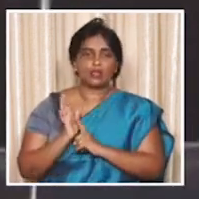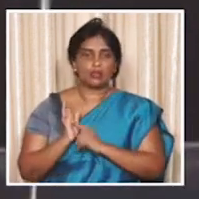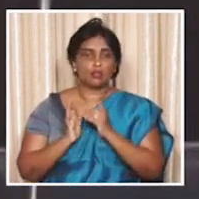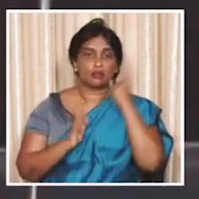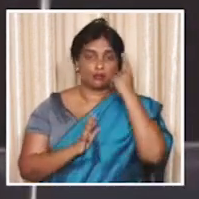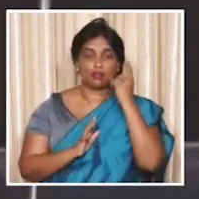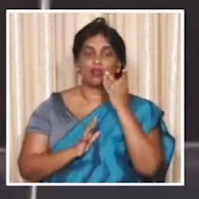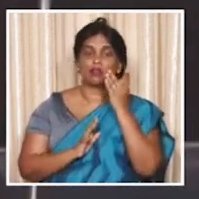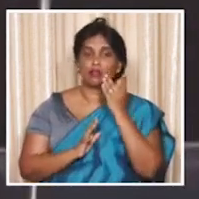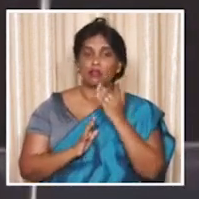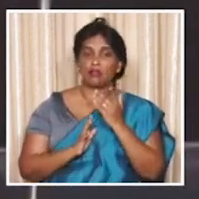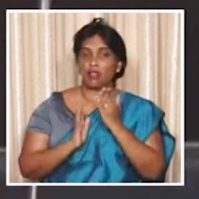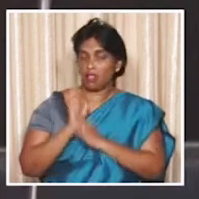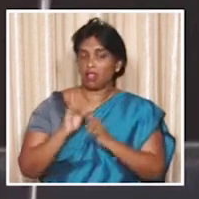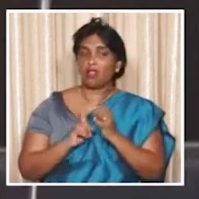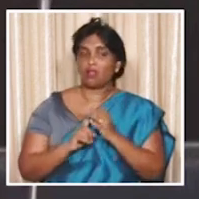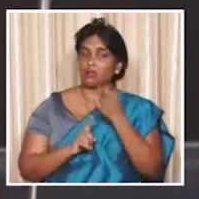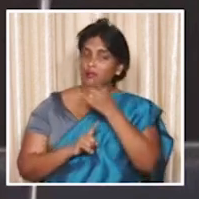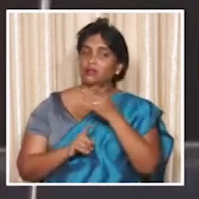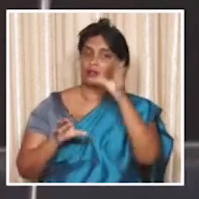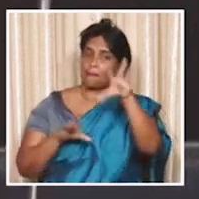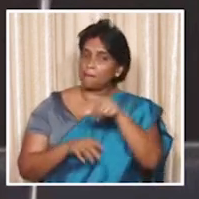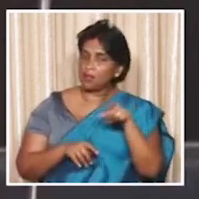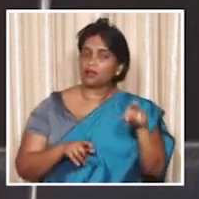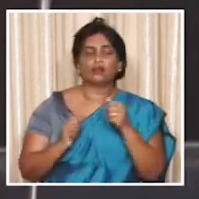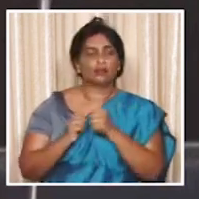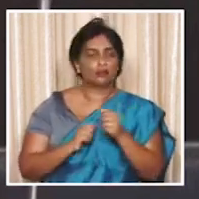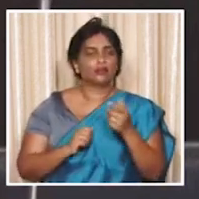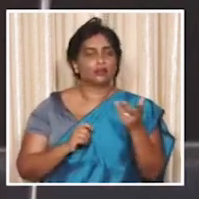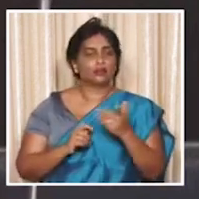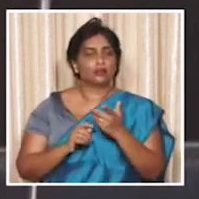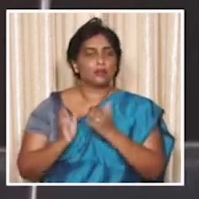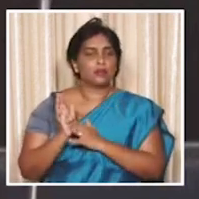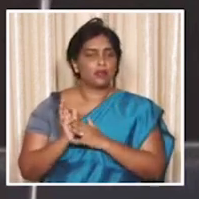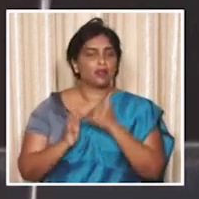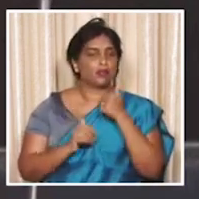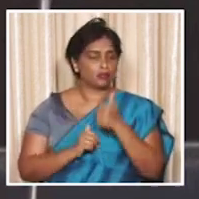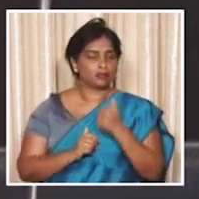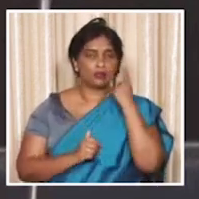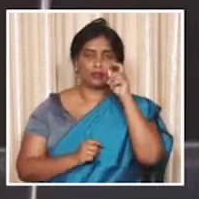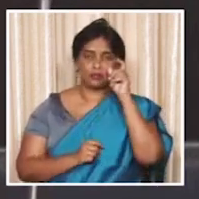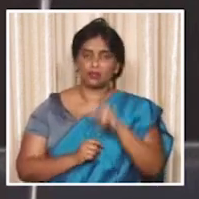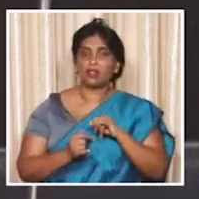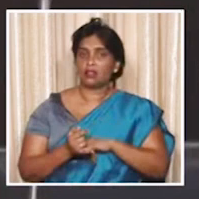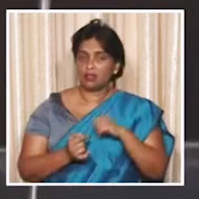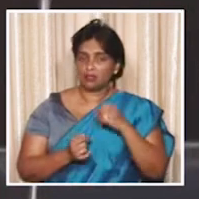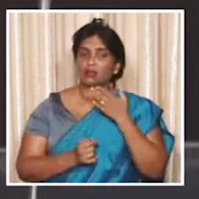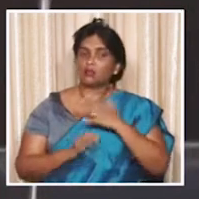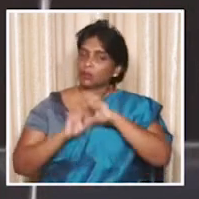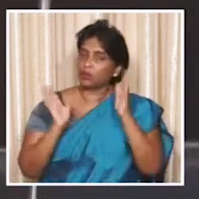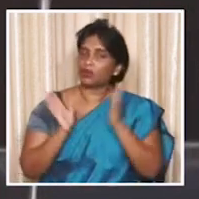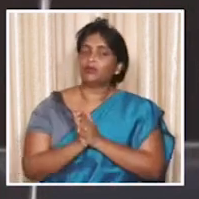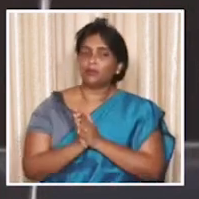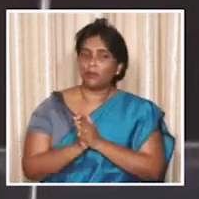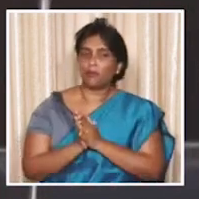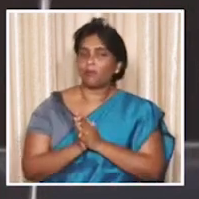හොඳ දක්ෂ සීනියර් මිනිස්තරුත් ඉන්නවානේ. එයාවත් පාවිච්චි කරලා ඔබතුමාය තව මායා දුන්නේ කියන්නේ හොඳම දක්ෂ නිලධා ලේකම්වරයෙක්. ඒ ඔක්කොම